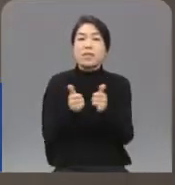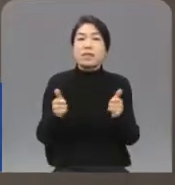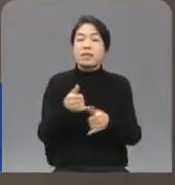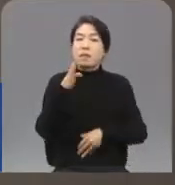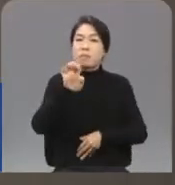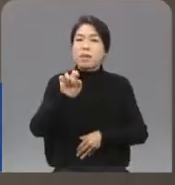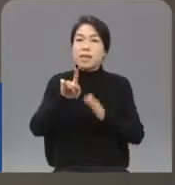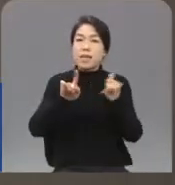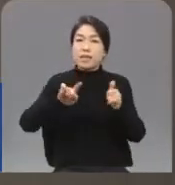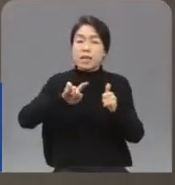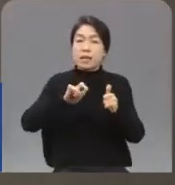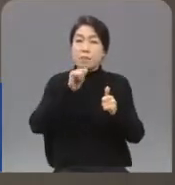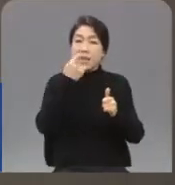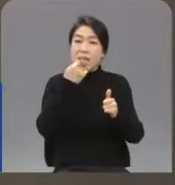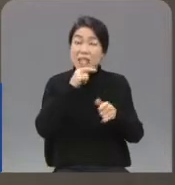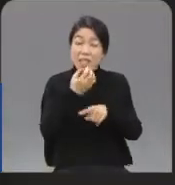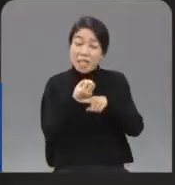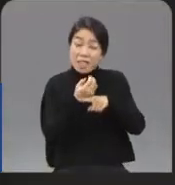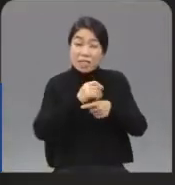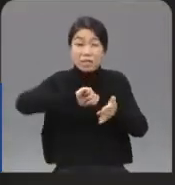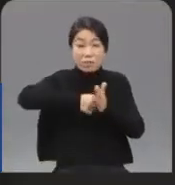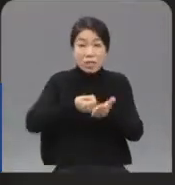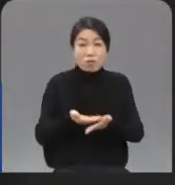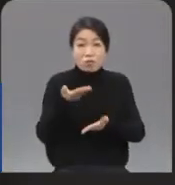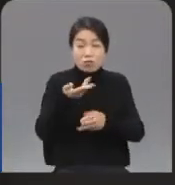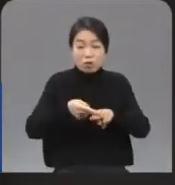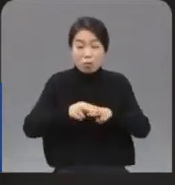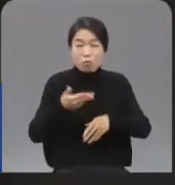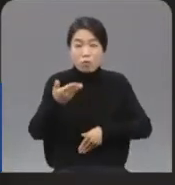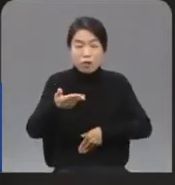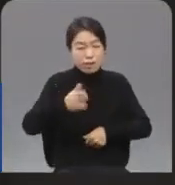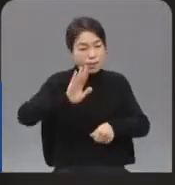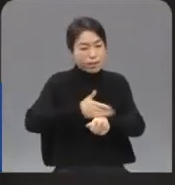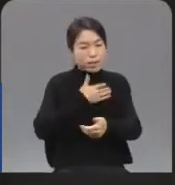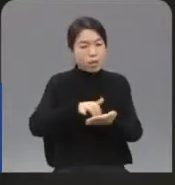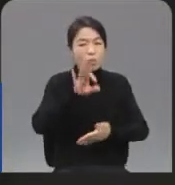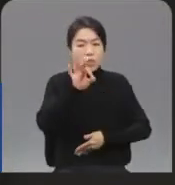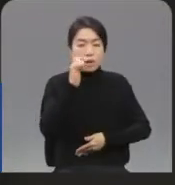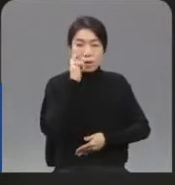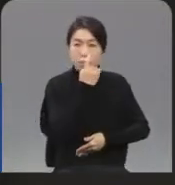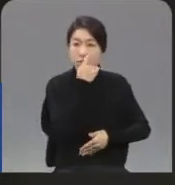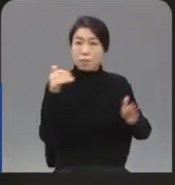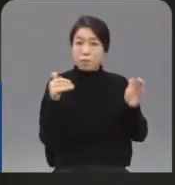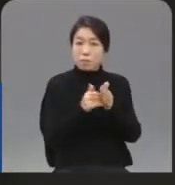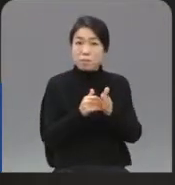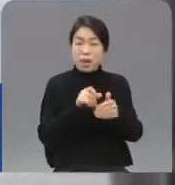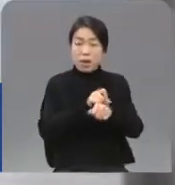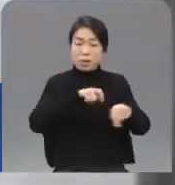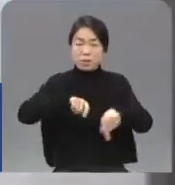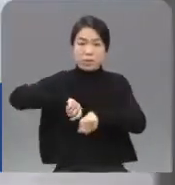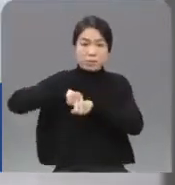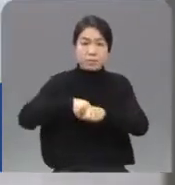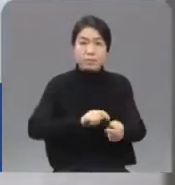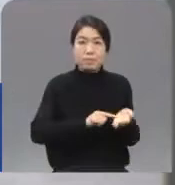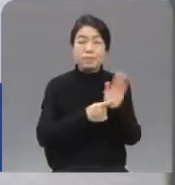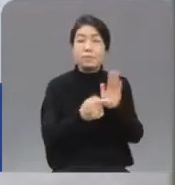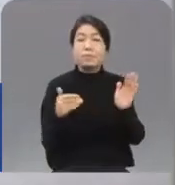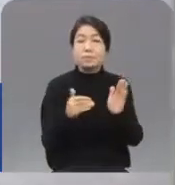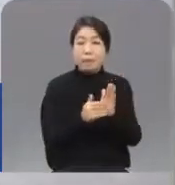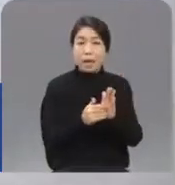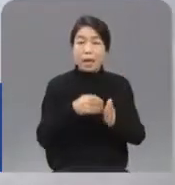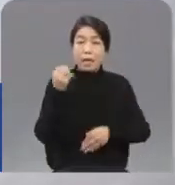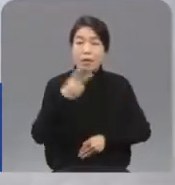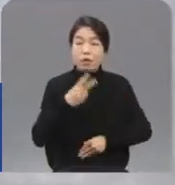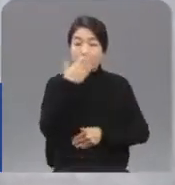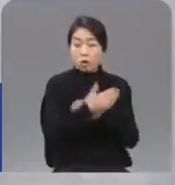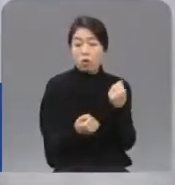41명에게 순금 열쇠를 지급하는 등 부적정 사항 10건을 확인했다고 행정처분했다고 밝혔습니다 또